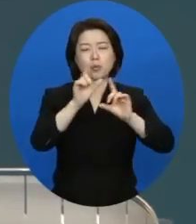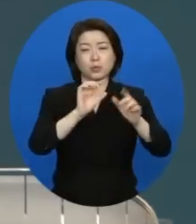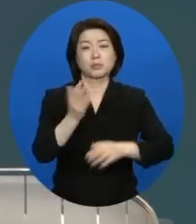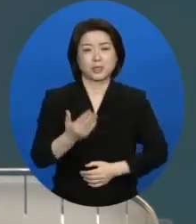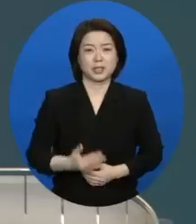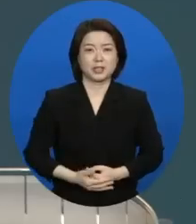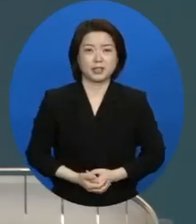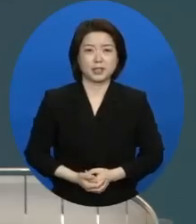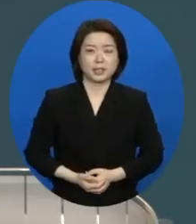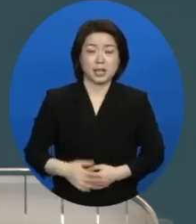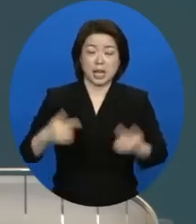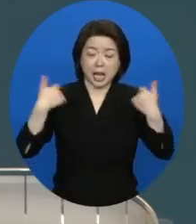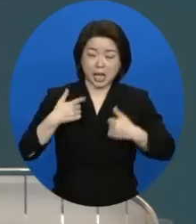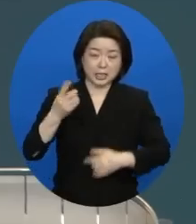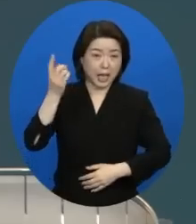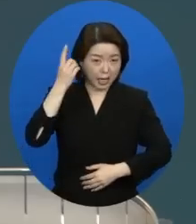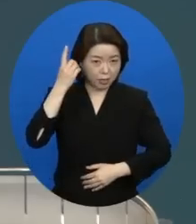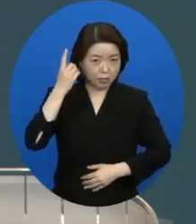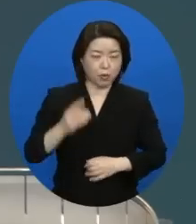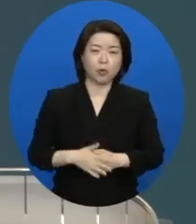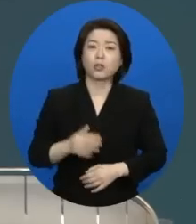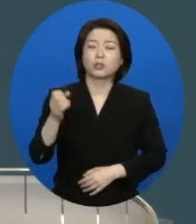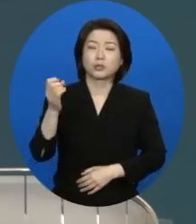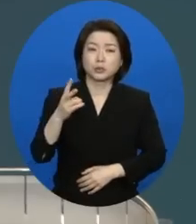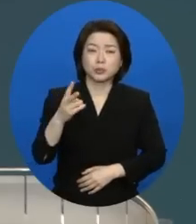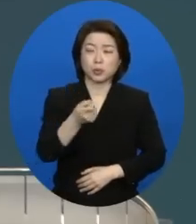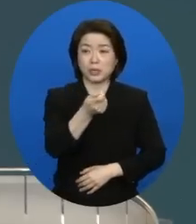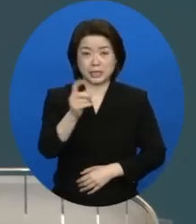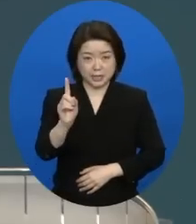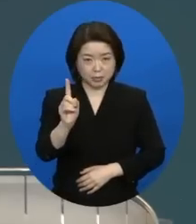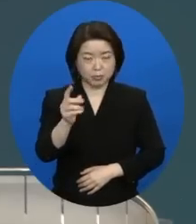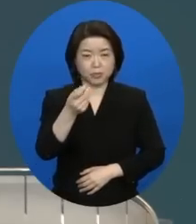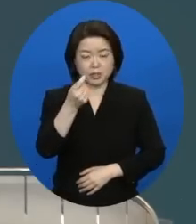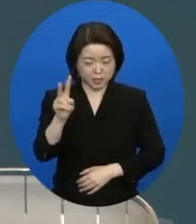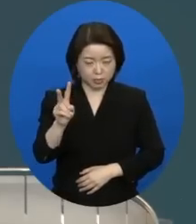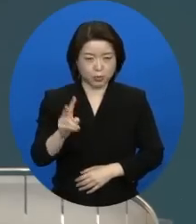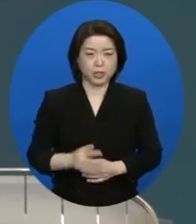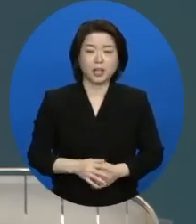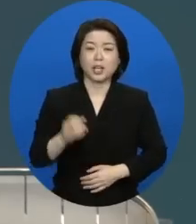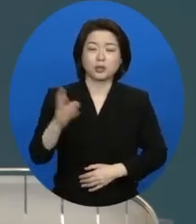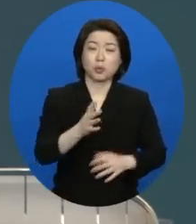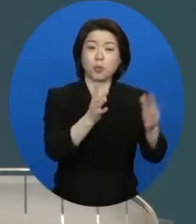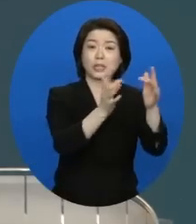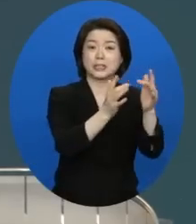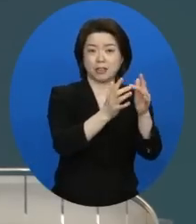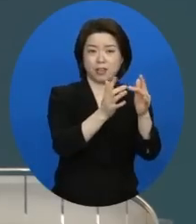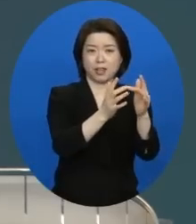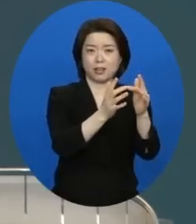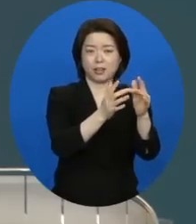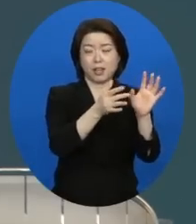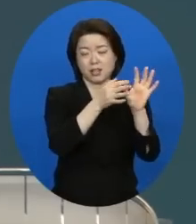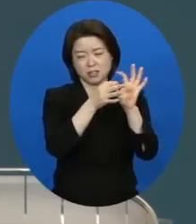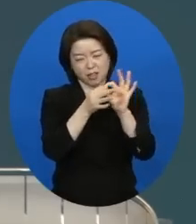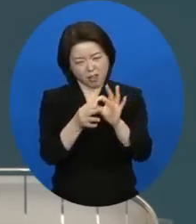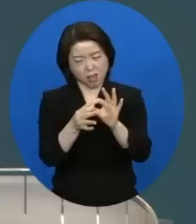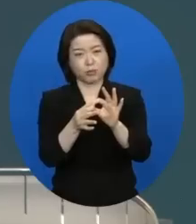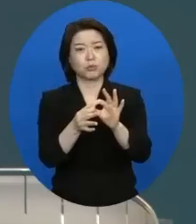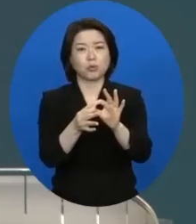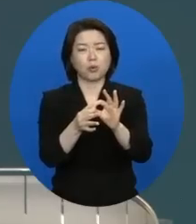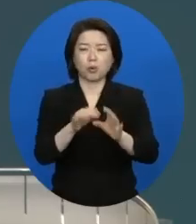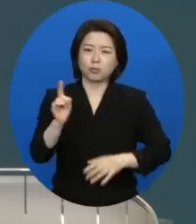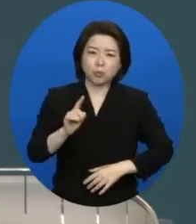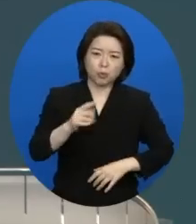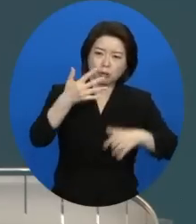그래서 항상 휴대폰이나 또는 TV나 또는 인터넷으로 계속해서